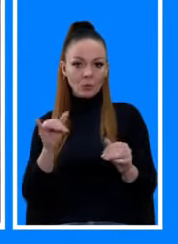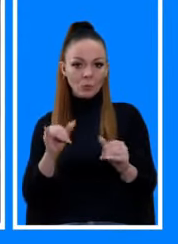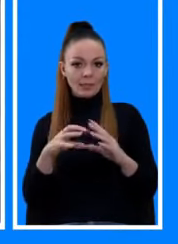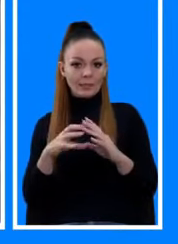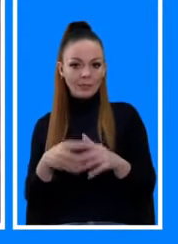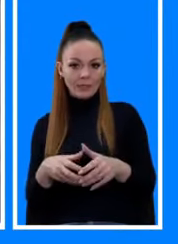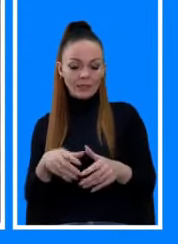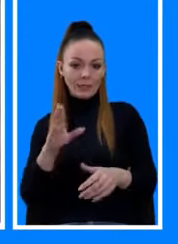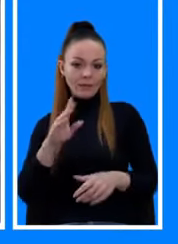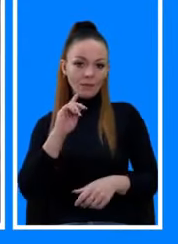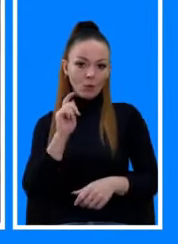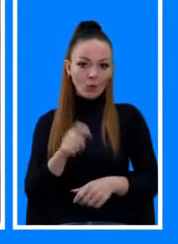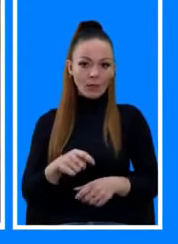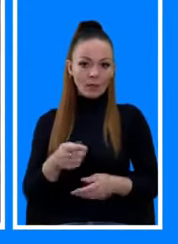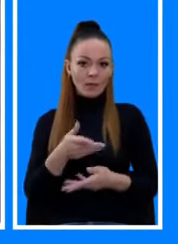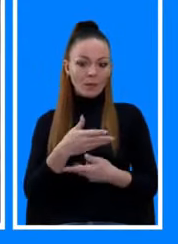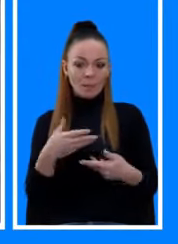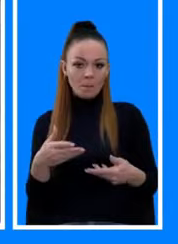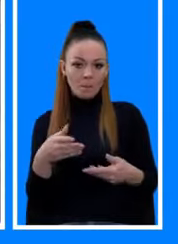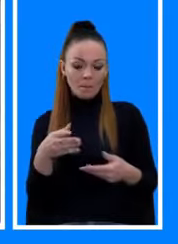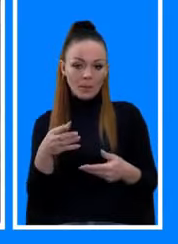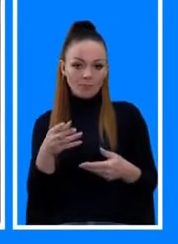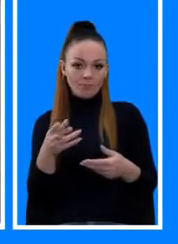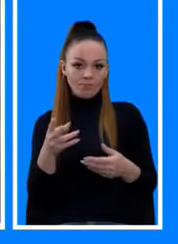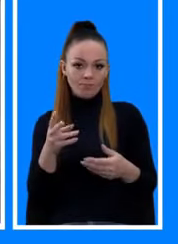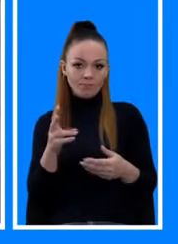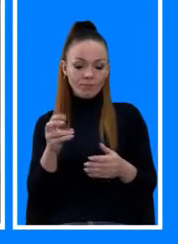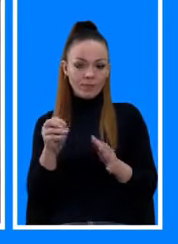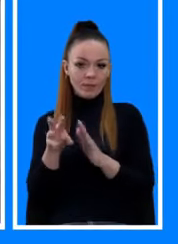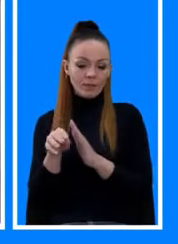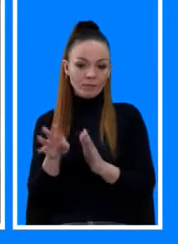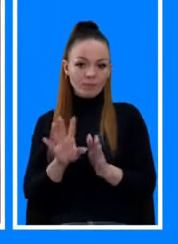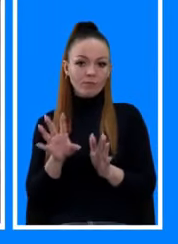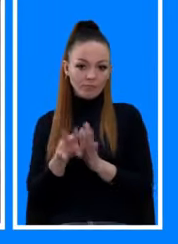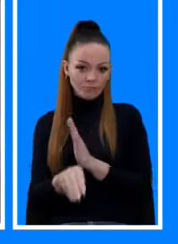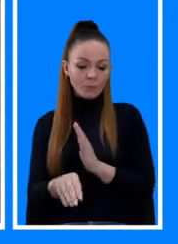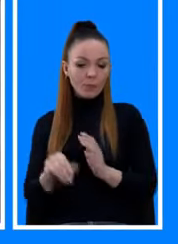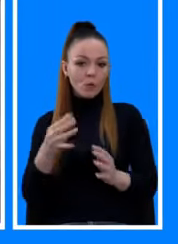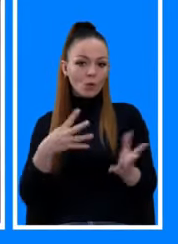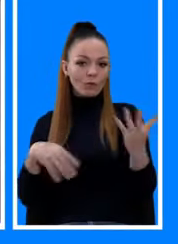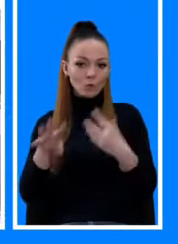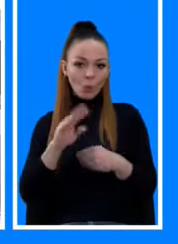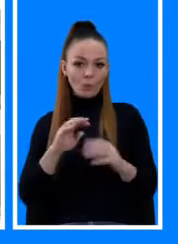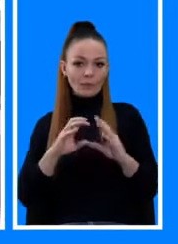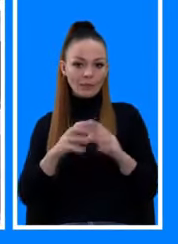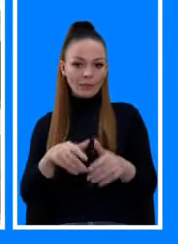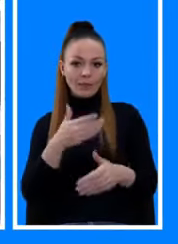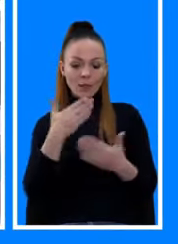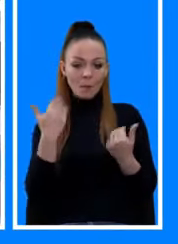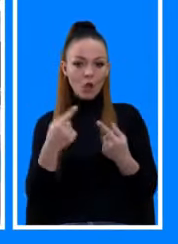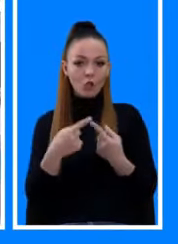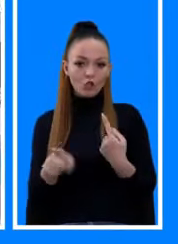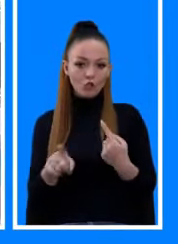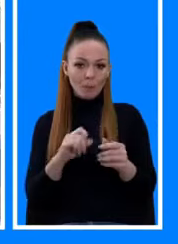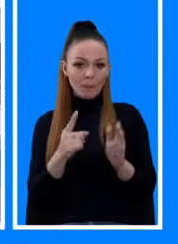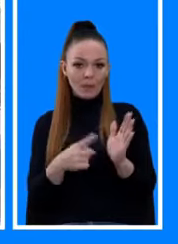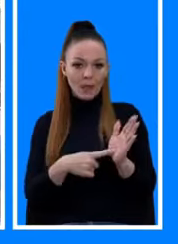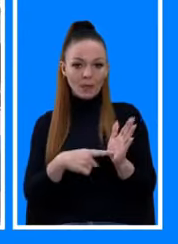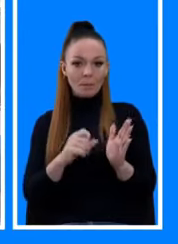в Україні. Ми не виключені, що у всьому світі немає інших питань.